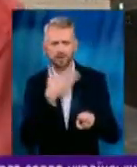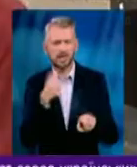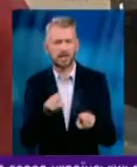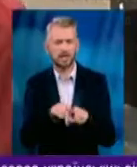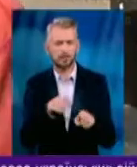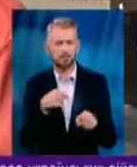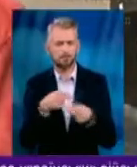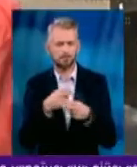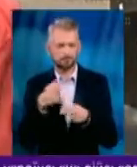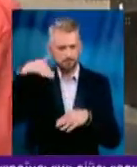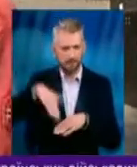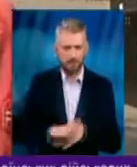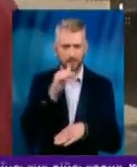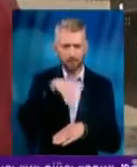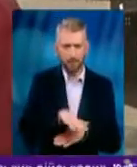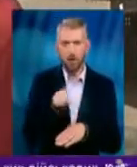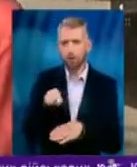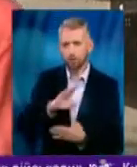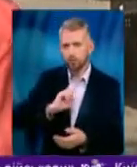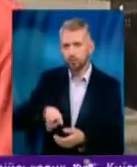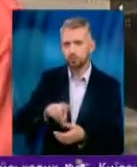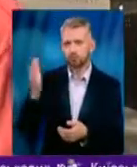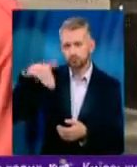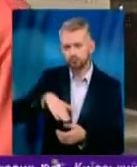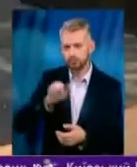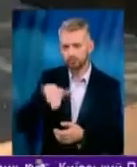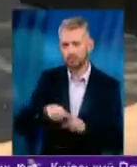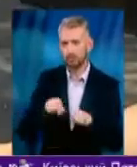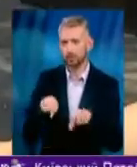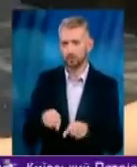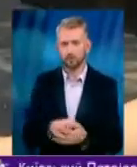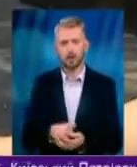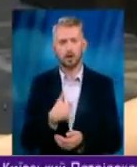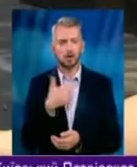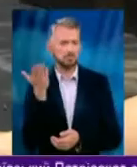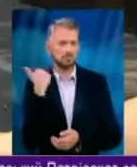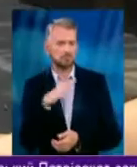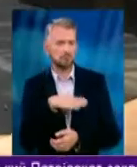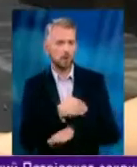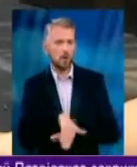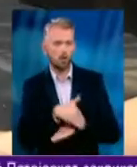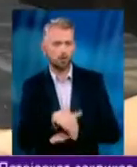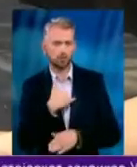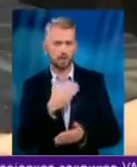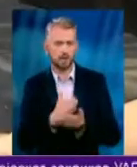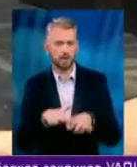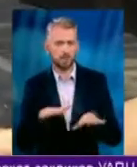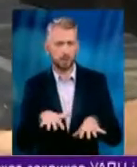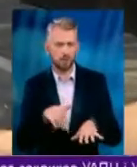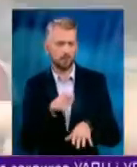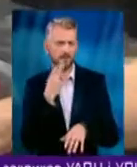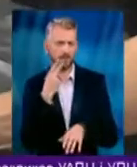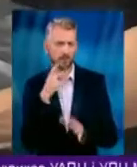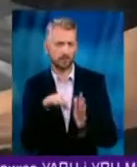препятствий, а в скейт-парке есть рампы. Можно покататься на рампе. Катался я на улице, у нас место есть, мы там всегда